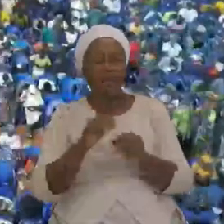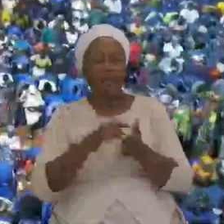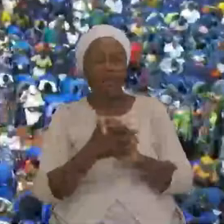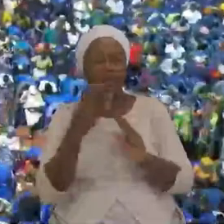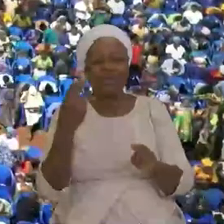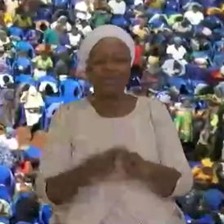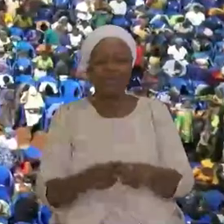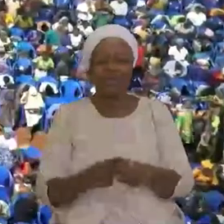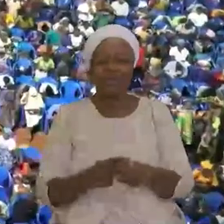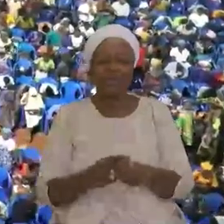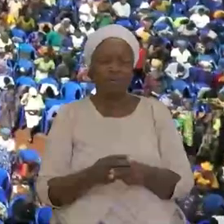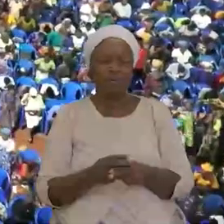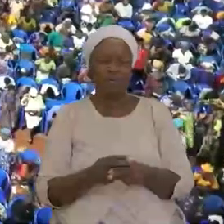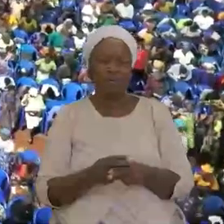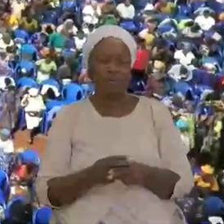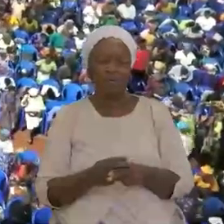Jésus.